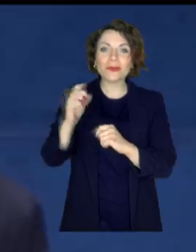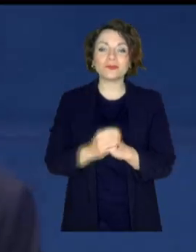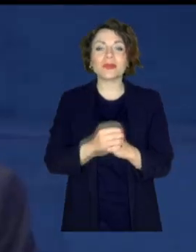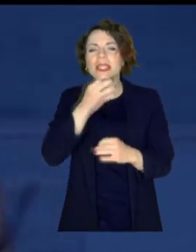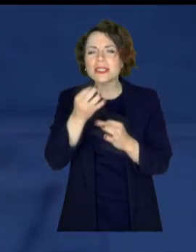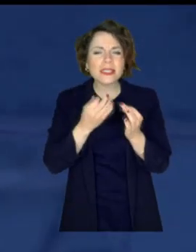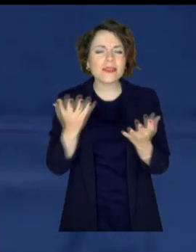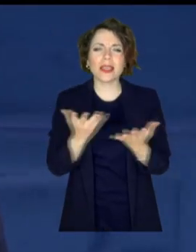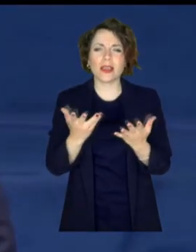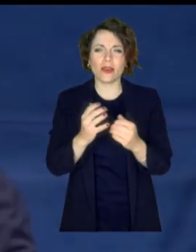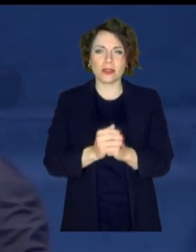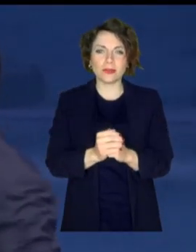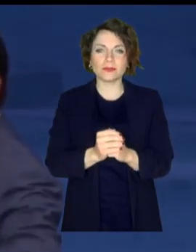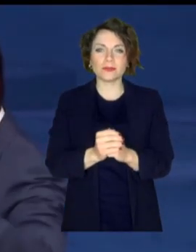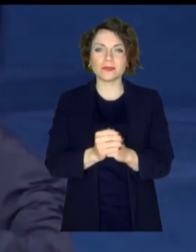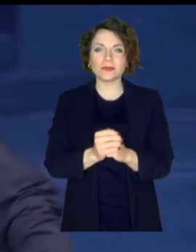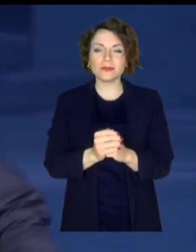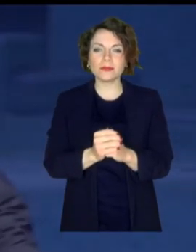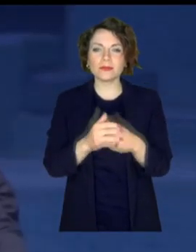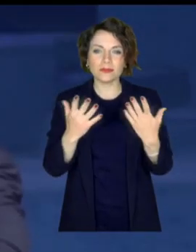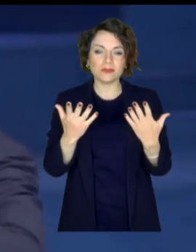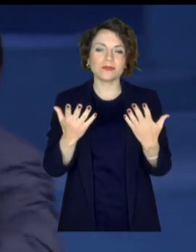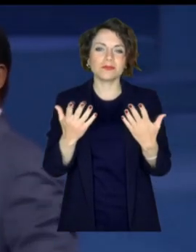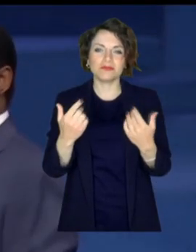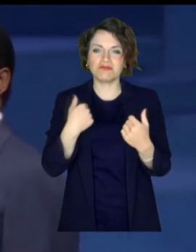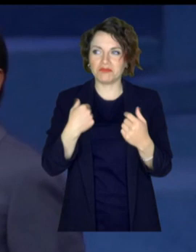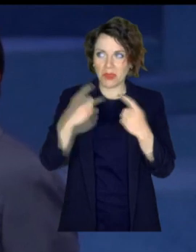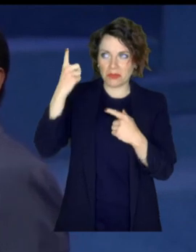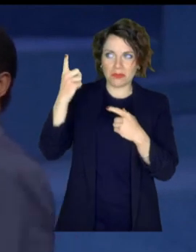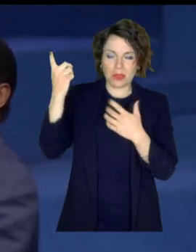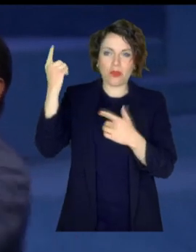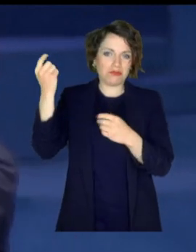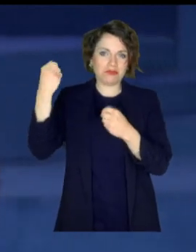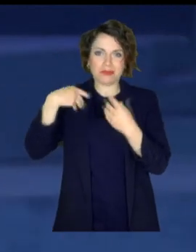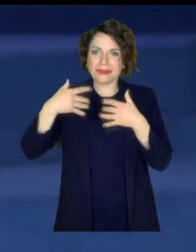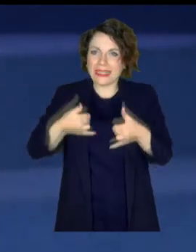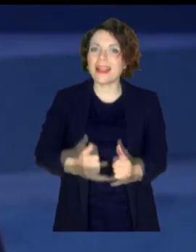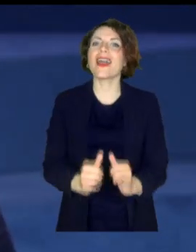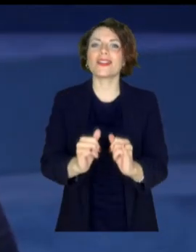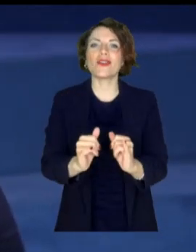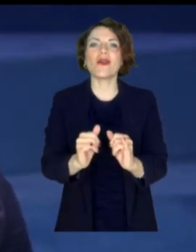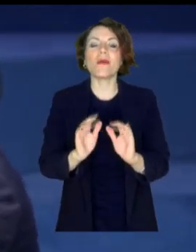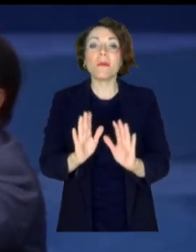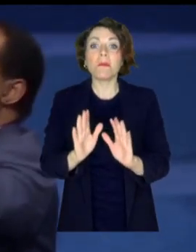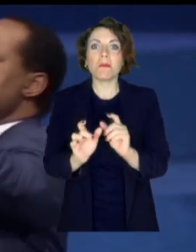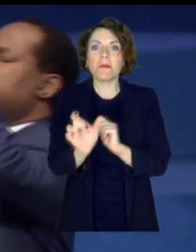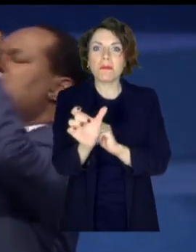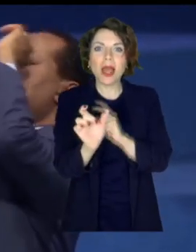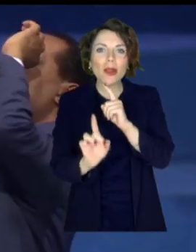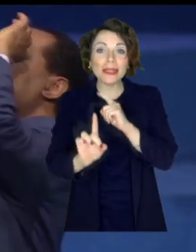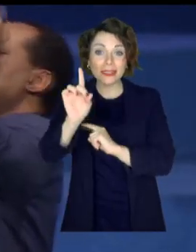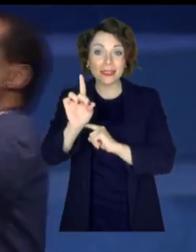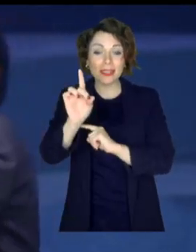Il che vuol dire che, a parte il fatto che sono nato da Dio, quando la parola di Dio